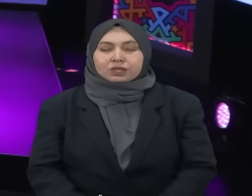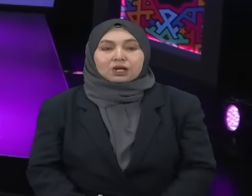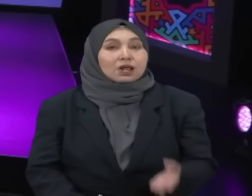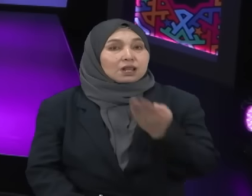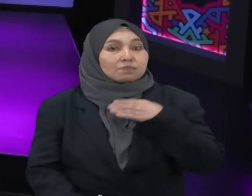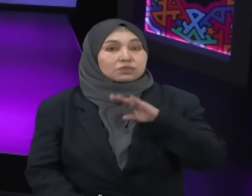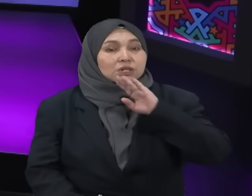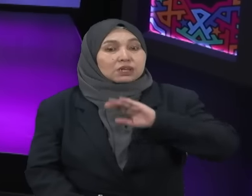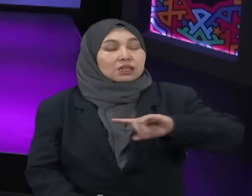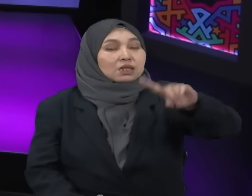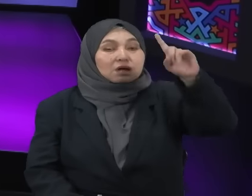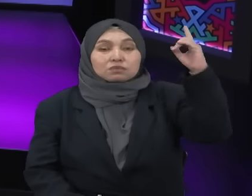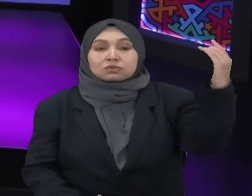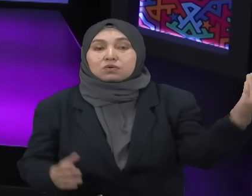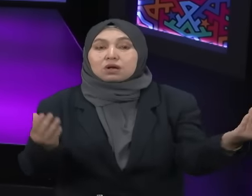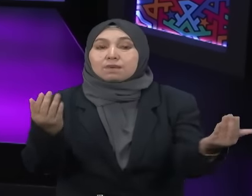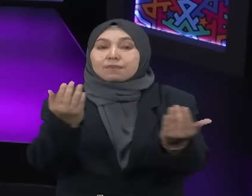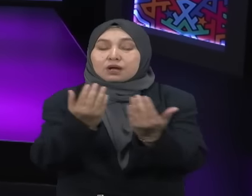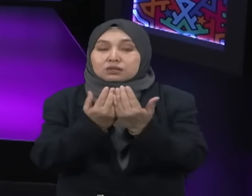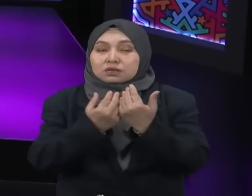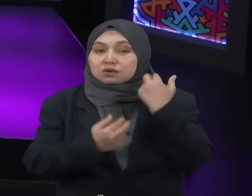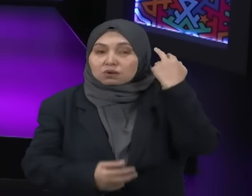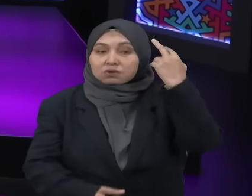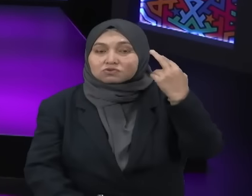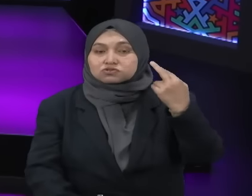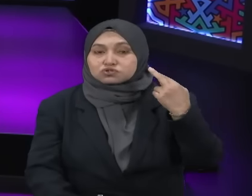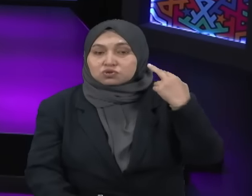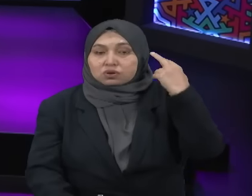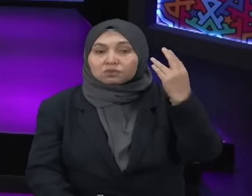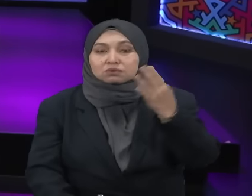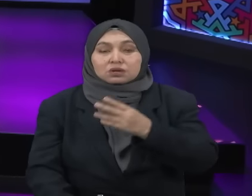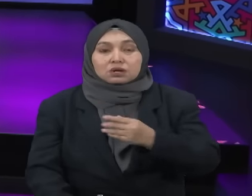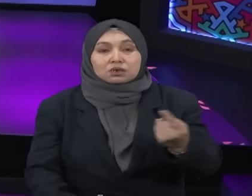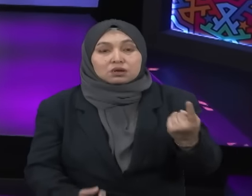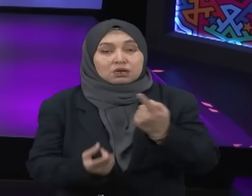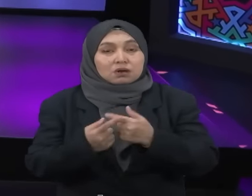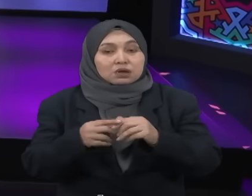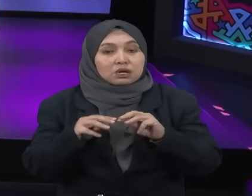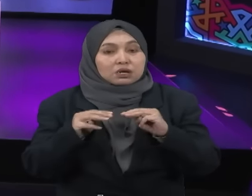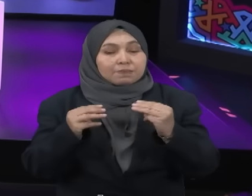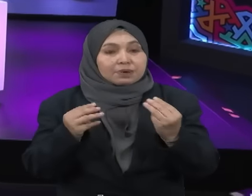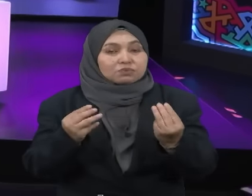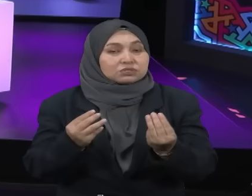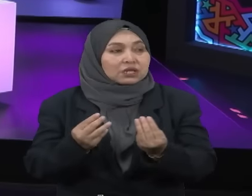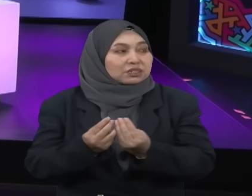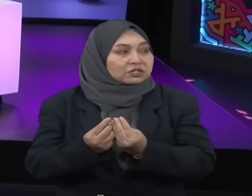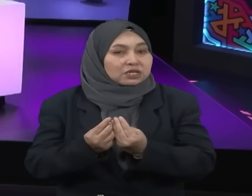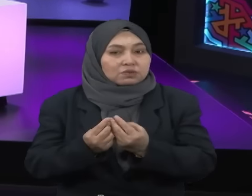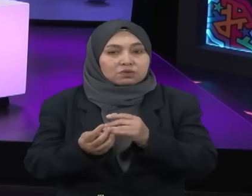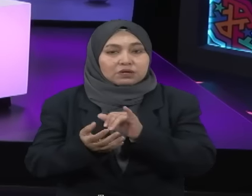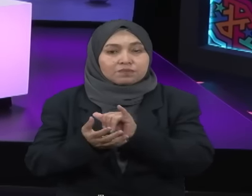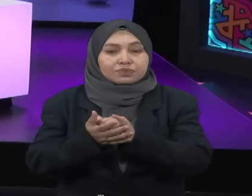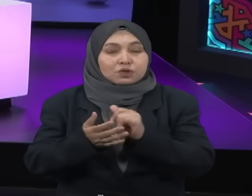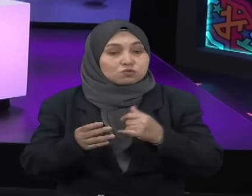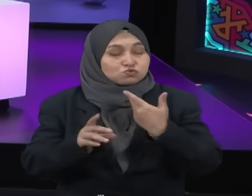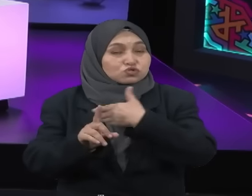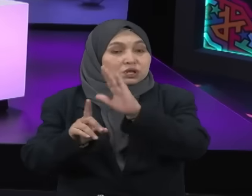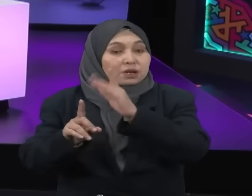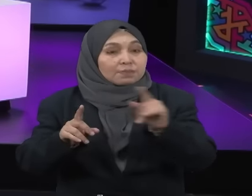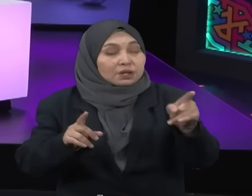Alhamdulillah, wassalatu wassalamu ala rasulillah wa ala alihi wa sahbihi wa mawalah. Assalamualaikum